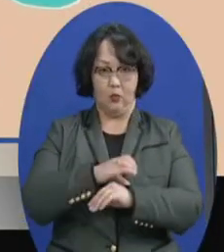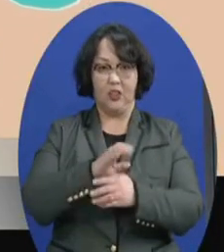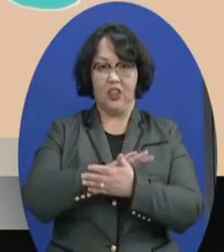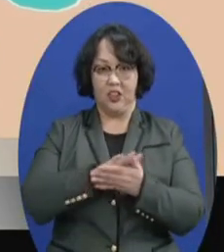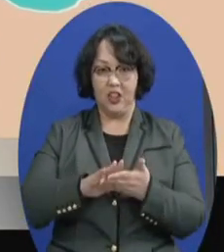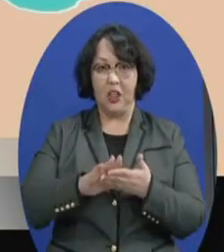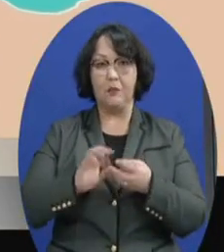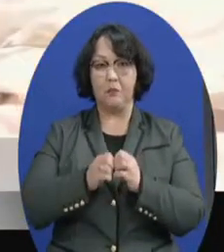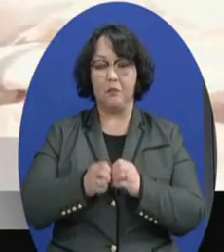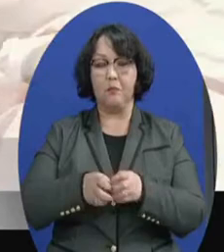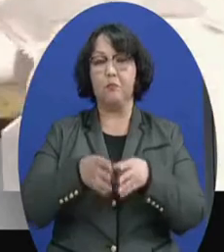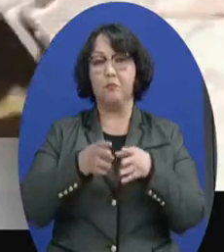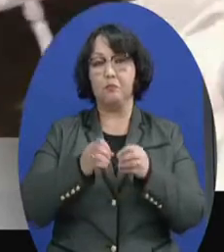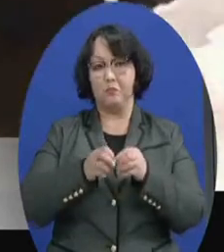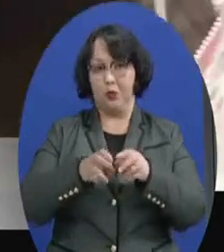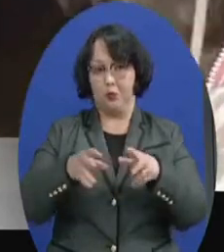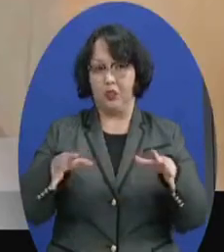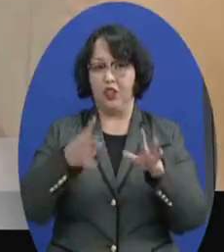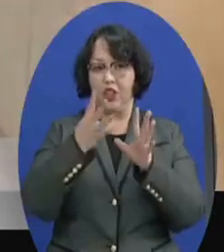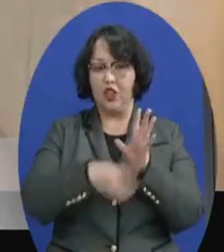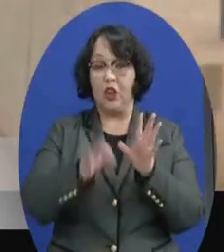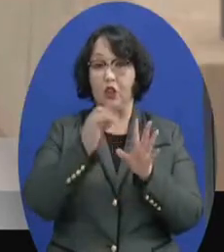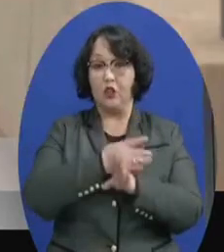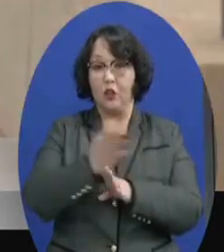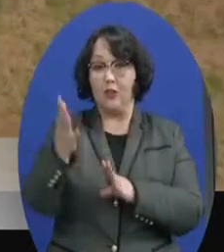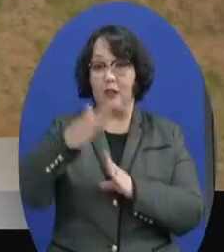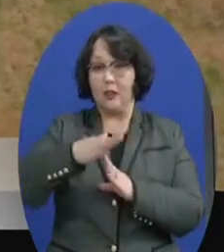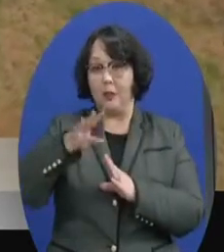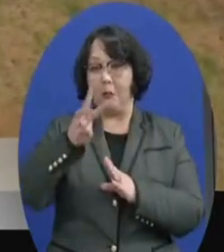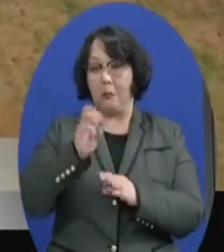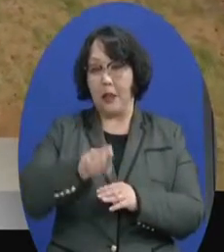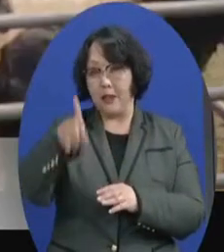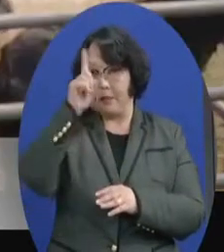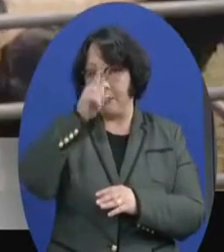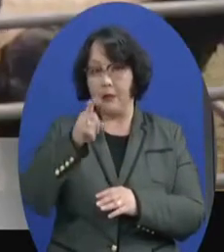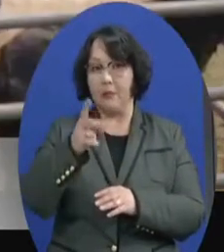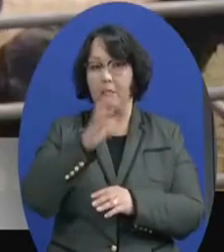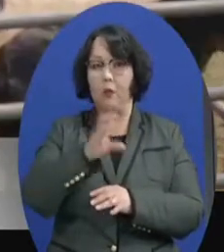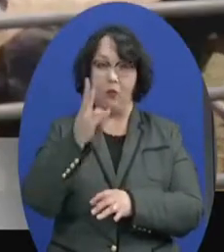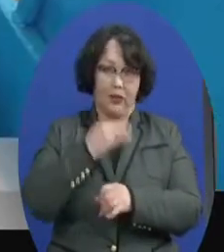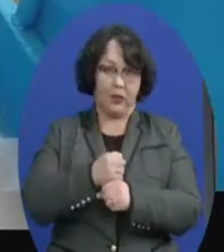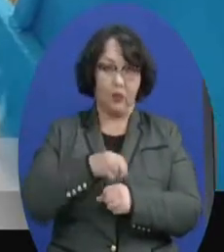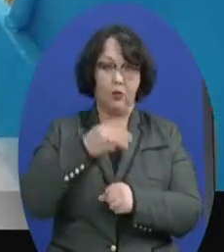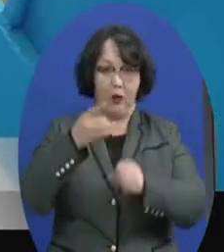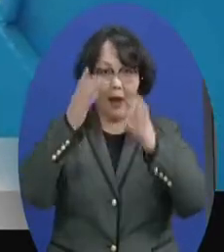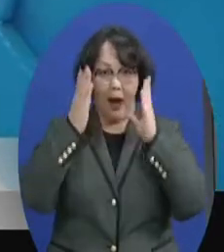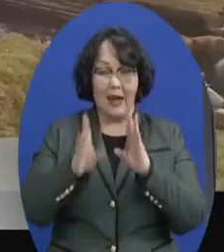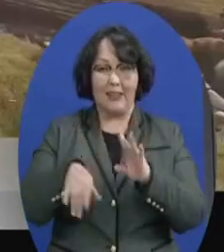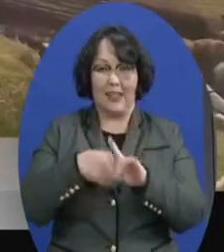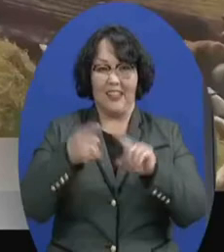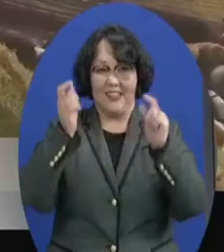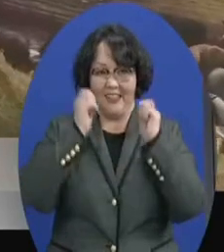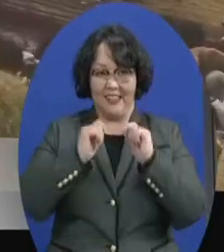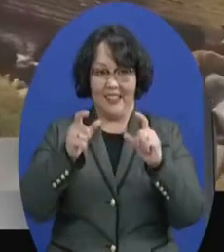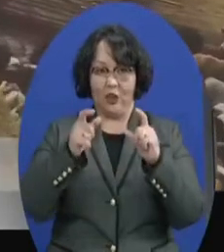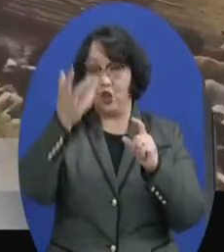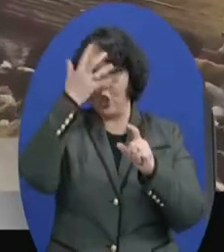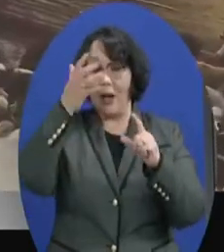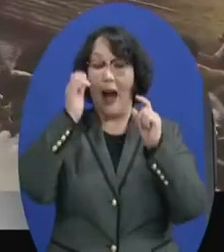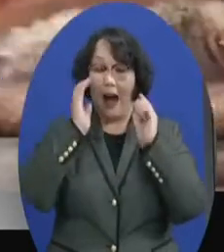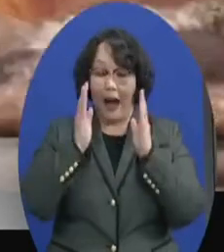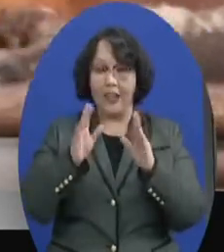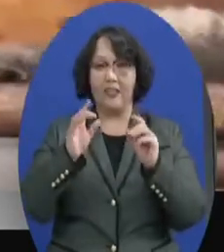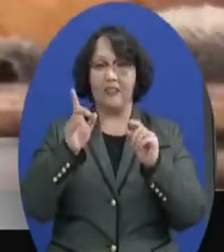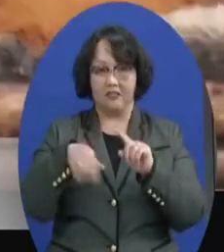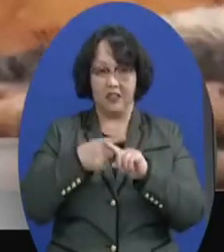бий болгосон. Энэ бол 1990 оноос хойш тасалтад байсан мал эмнэлгийн үйл ажиллагааг төр анхаарч иргэн сэргээсэн асуудал. Өнөөдрийн бодлоор бид нар